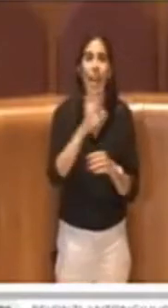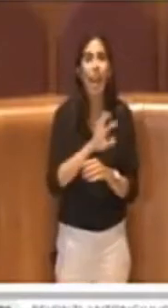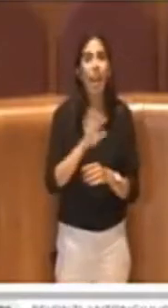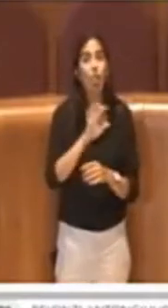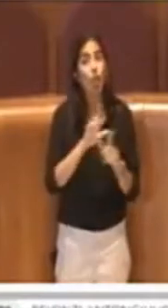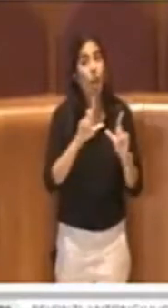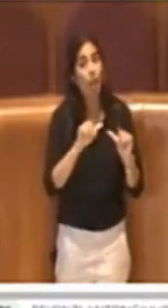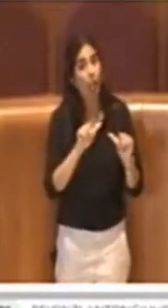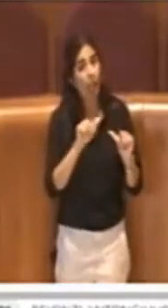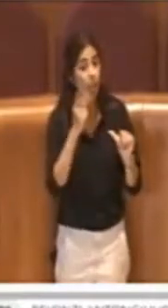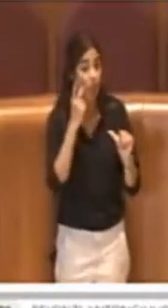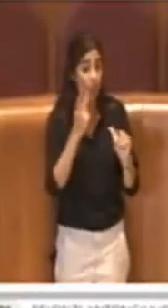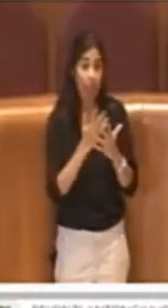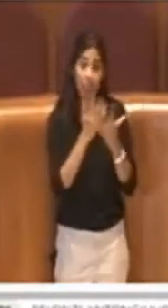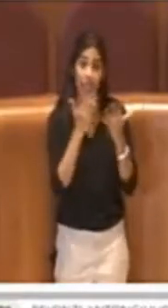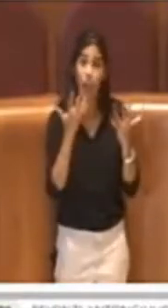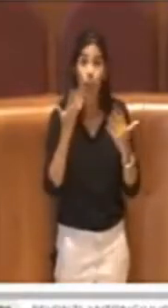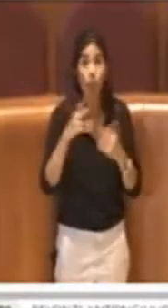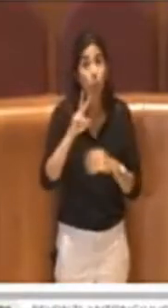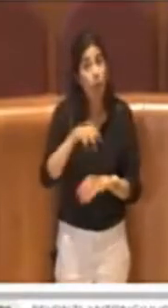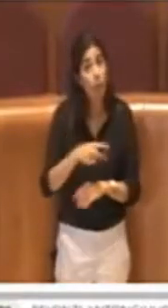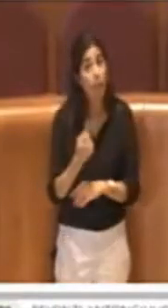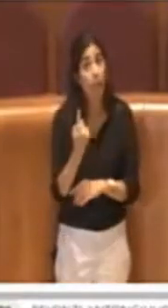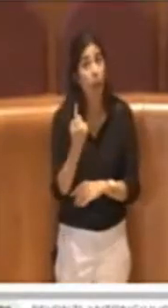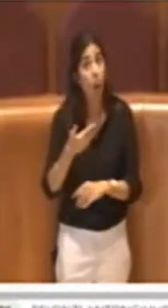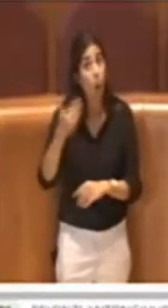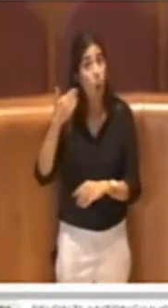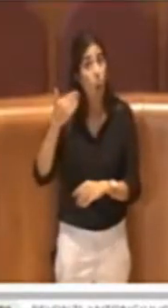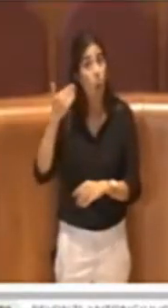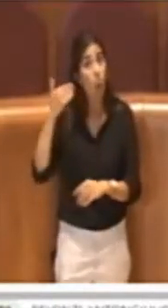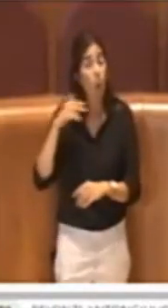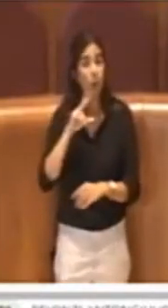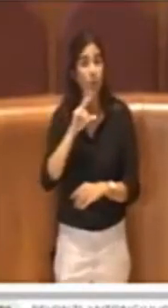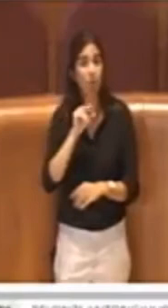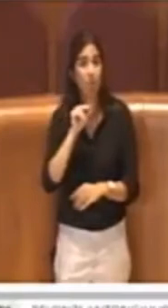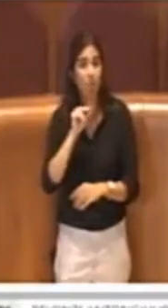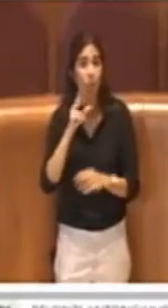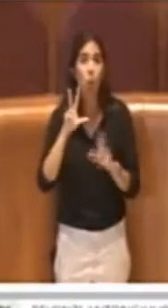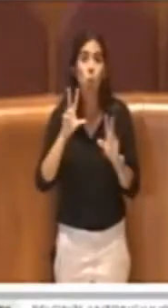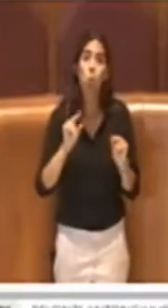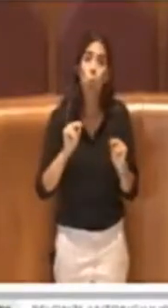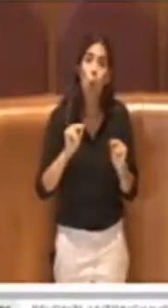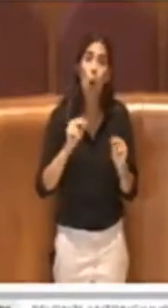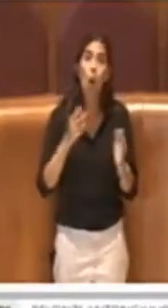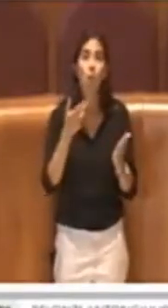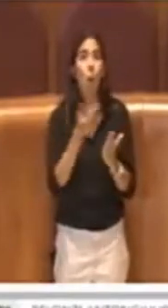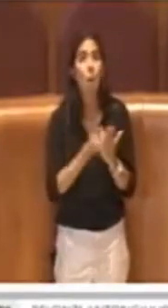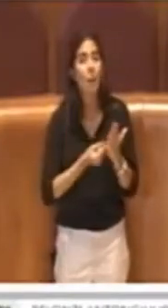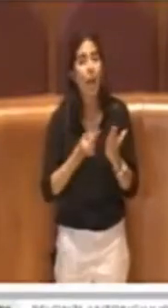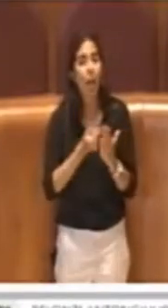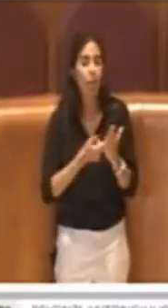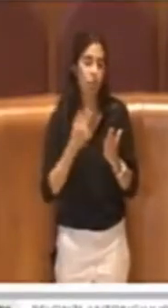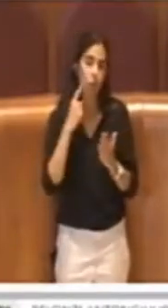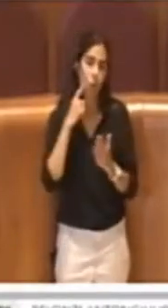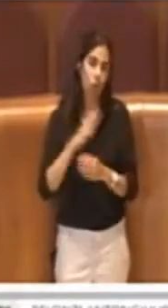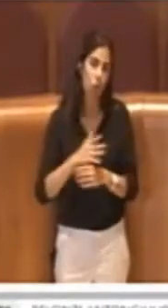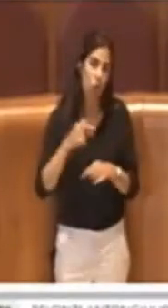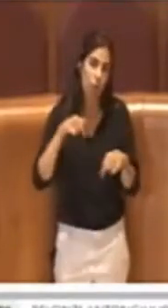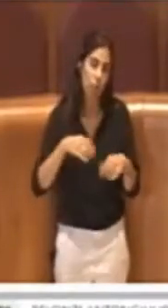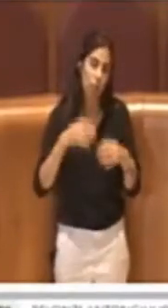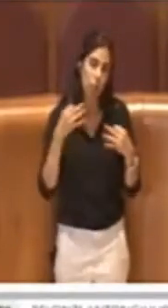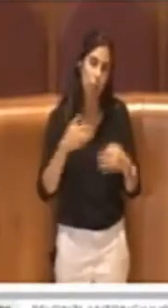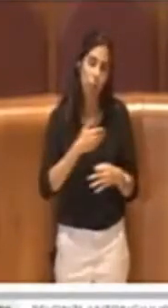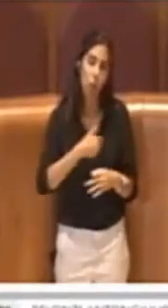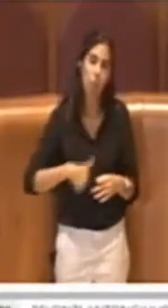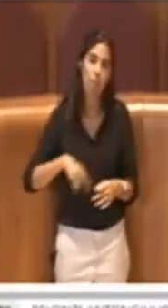dal 2001 che si parla del nuovo piano. Ora lo so che chiaramente il consigliere Pelonzi avrà da ridire su questo. È